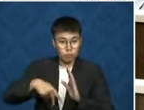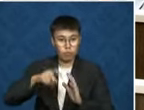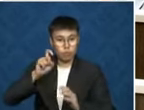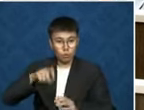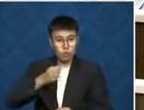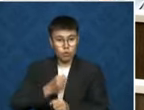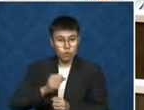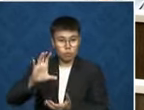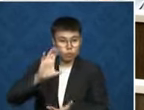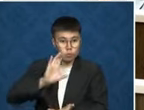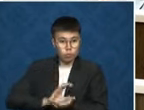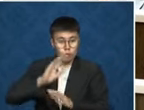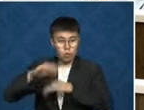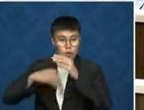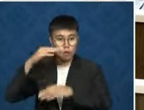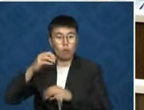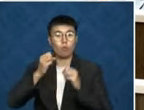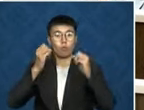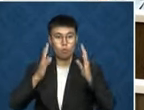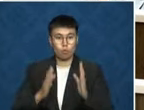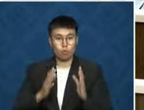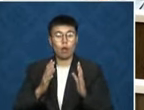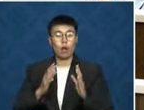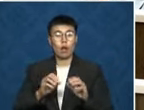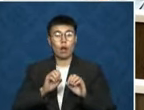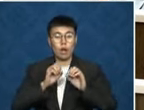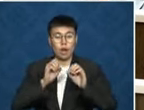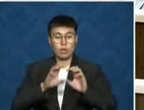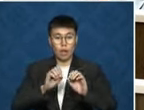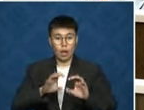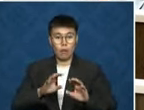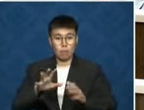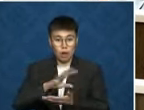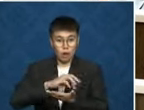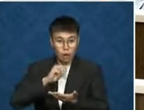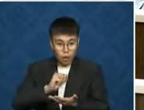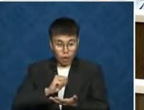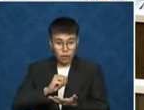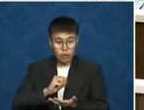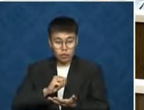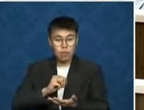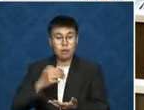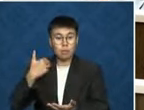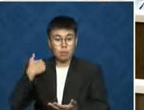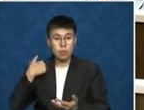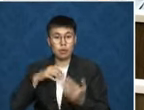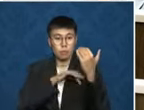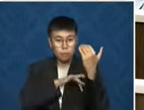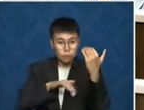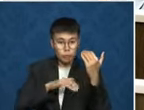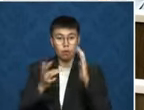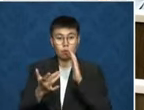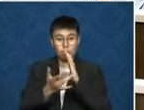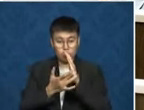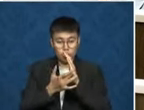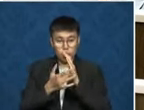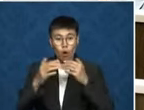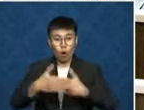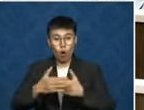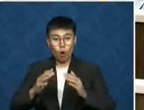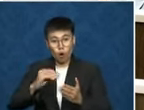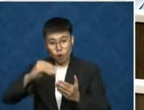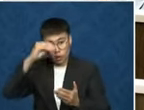ทุนพัฒนาครูอาจารย์มหาวิทยาลัยรวมถึงอุปกรณ์อิเล็กทรอนิกส์เช่นคอมพิวเตอร์ในห้องเรียนให้ทั่วถึงด้วยไม่แน่ว่